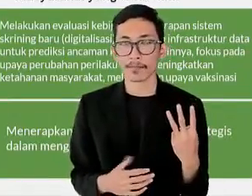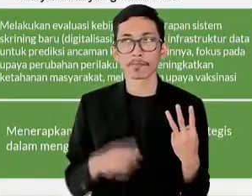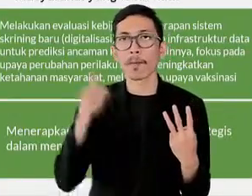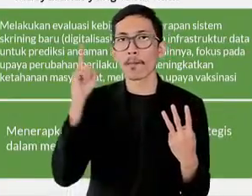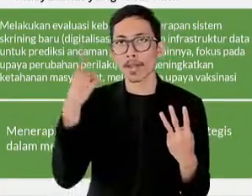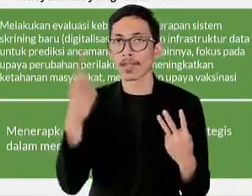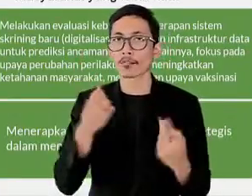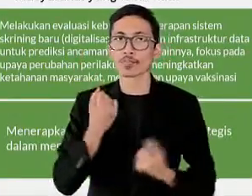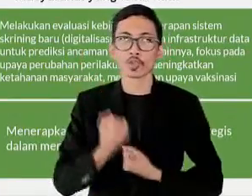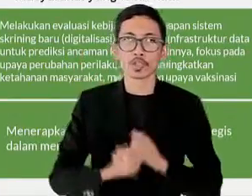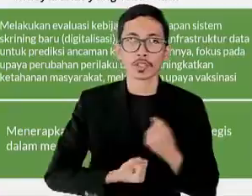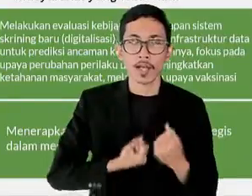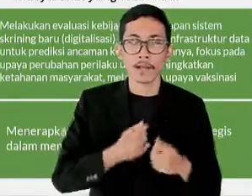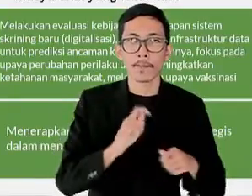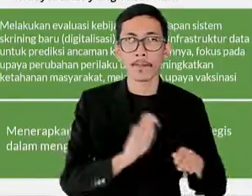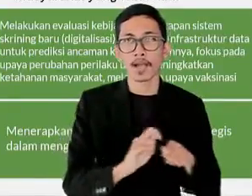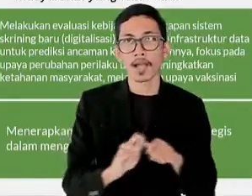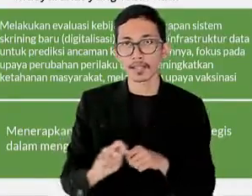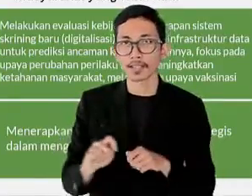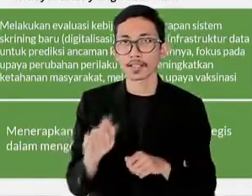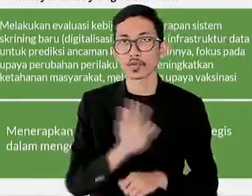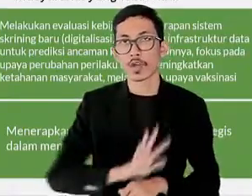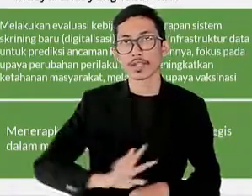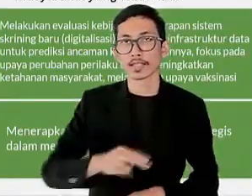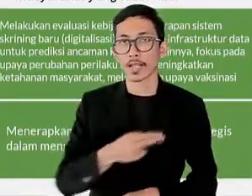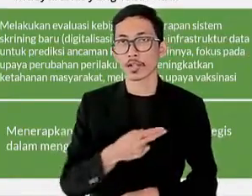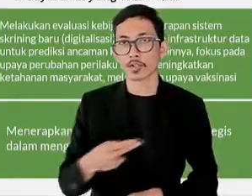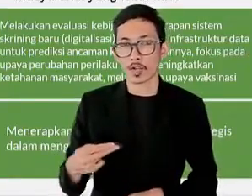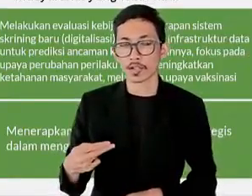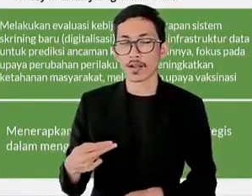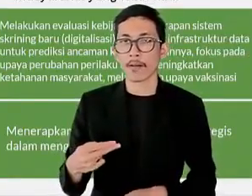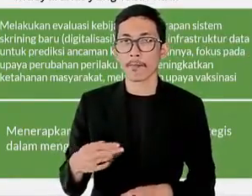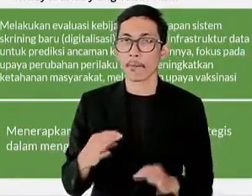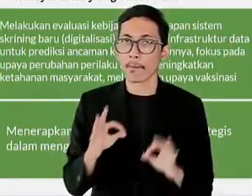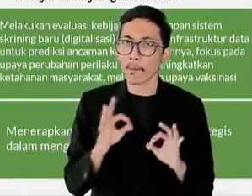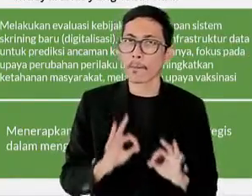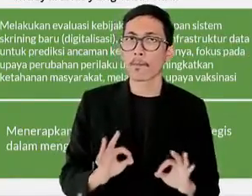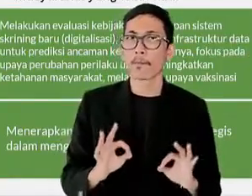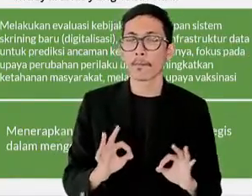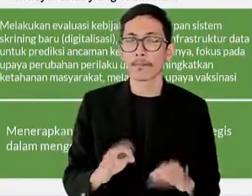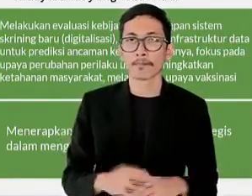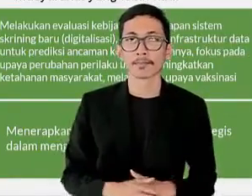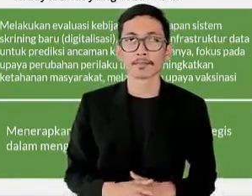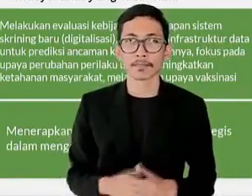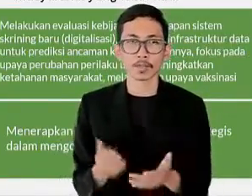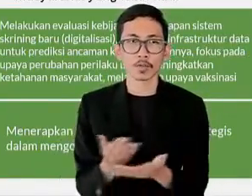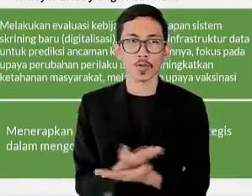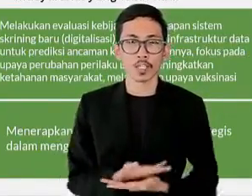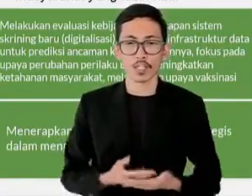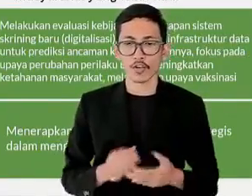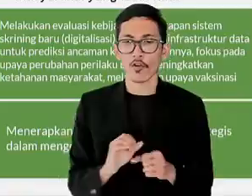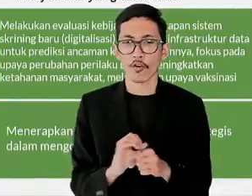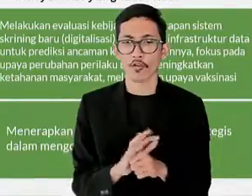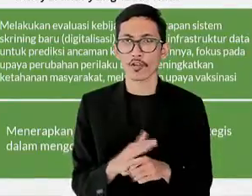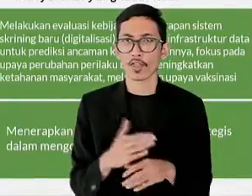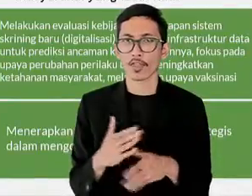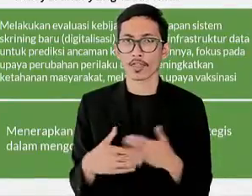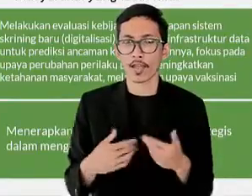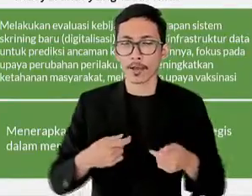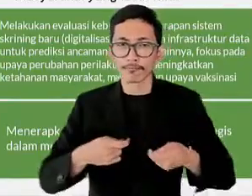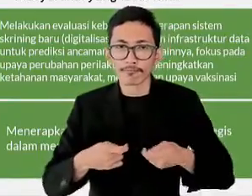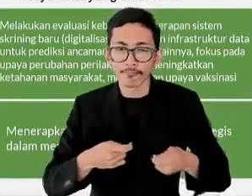berupaya memperbaiki kondisi nasional menjadi lebih baik dengan demikian pandemic of 19 menjadi lebih